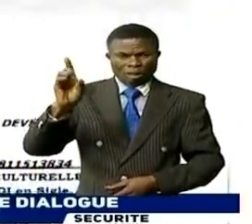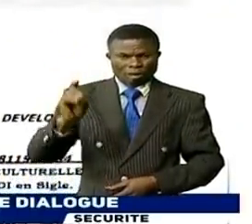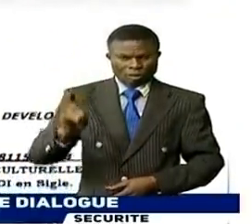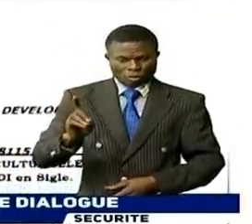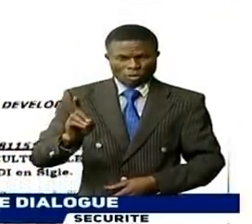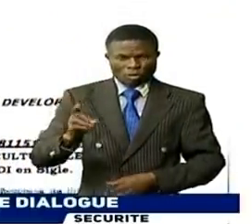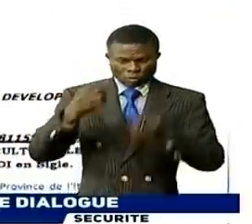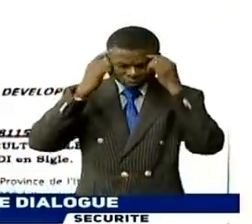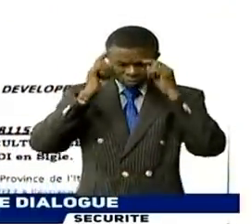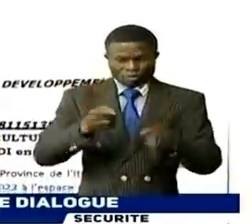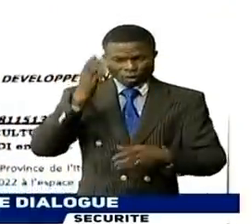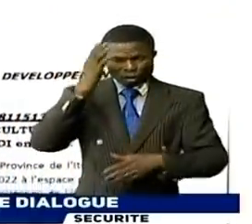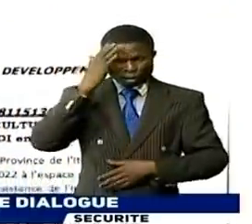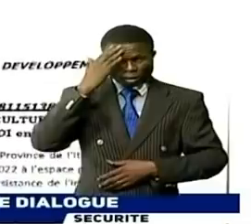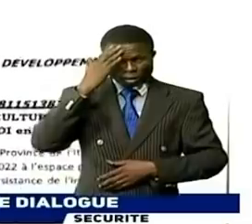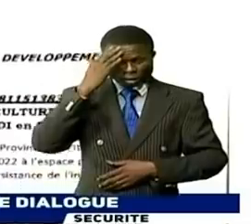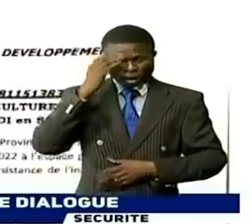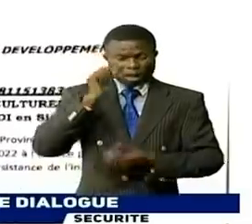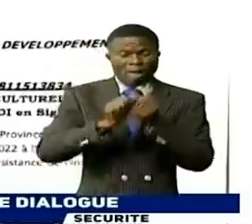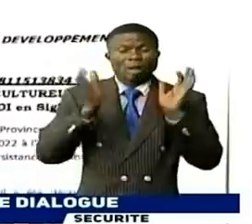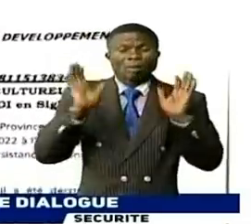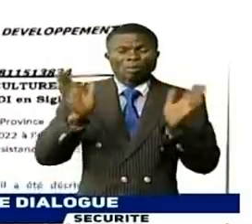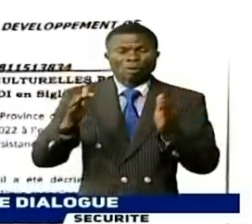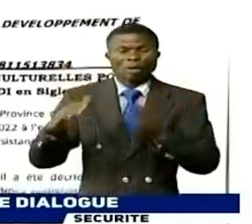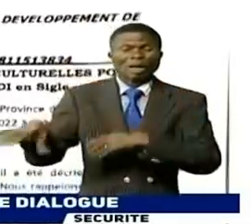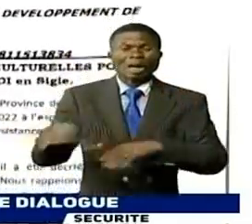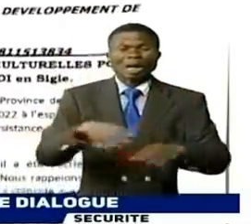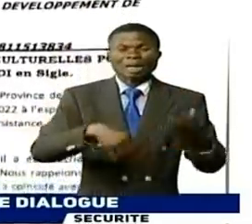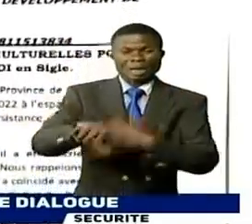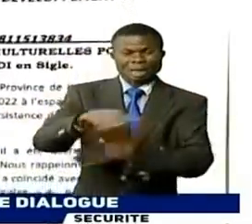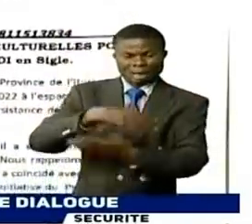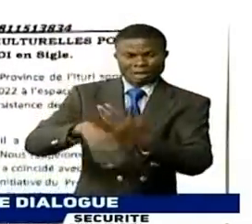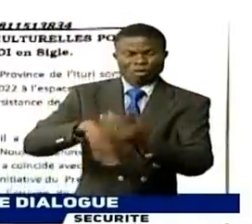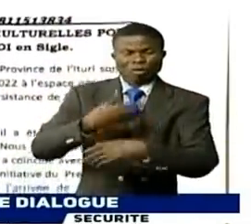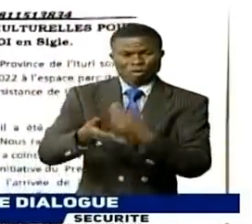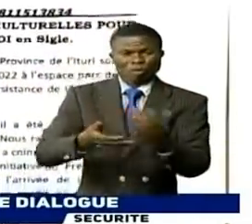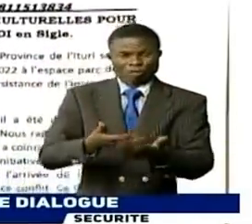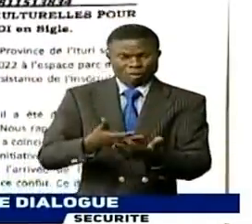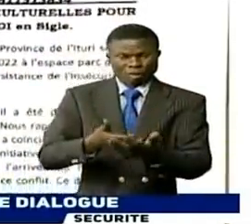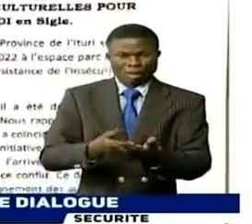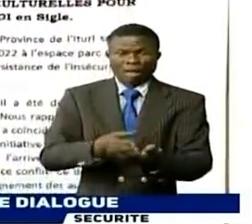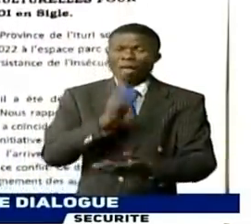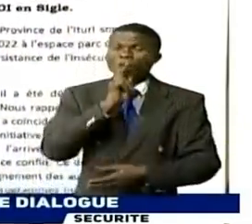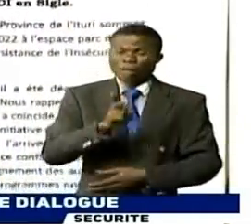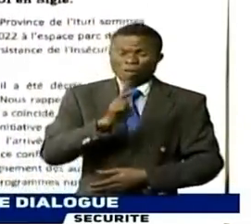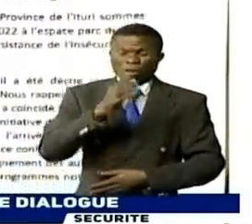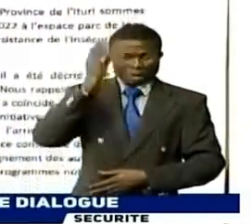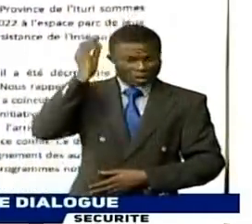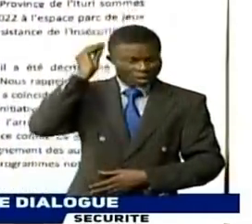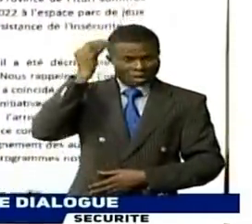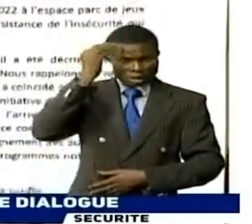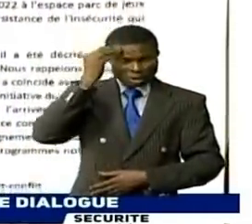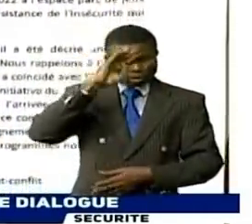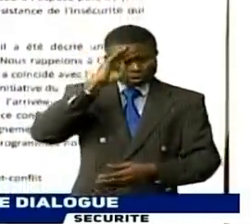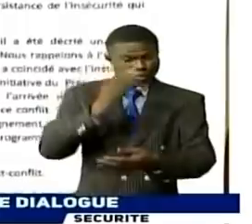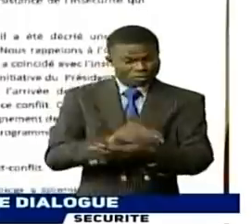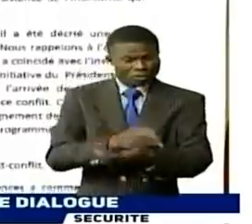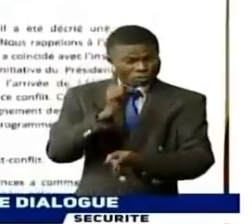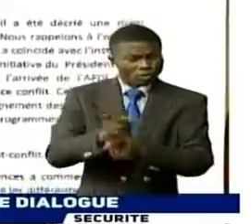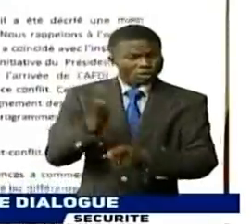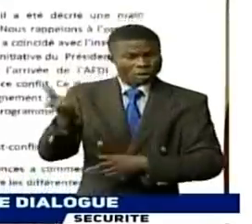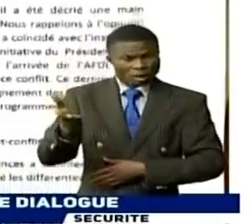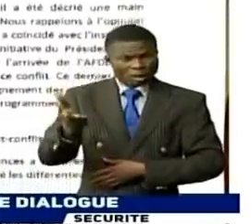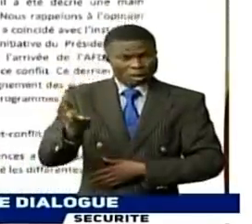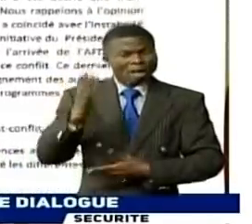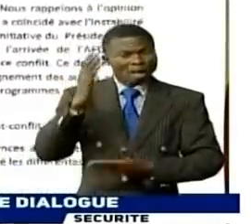prendre conscience de la gravité des actes qu'ils posent s'ils se reconnaissaient réellement comme fils de l'Ituri,